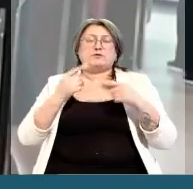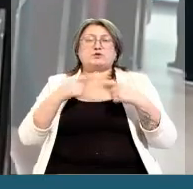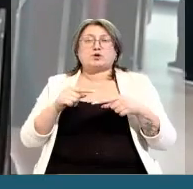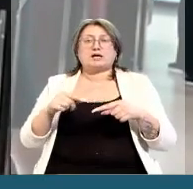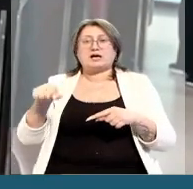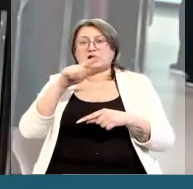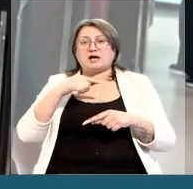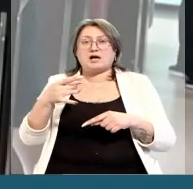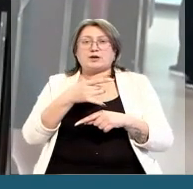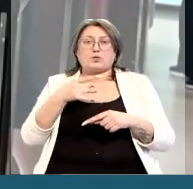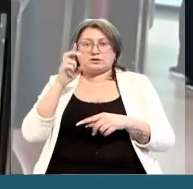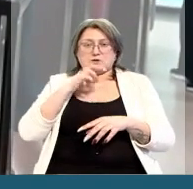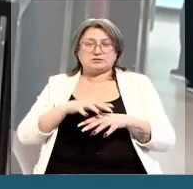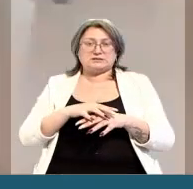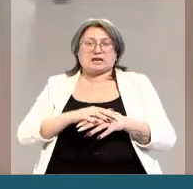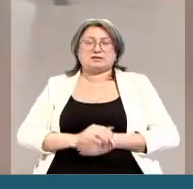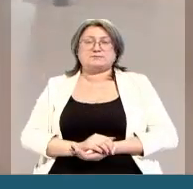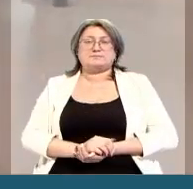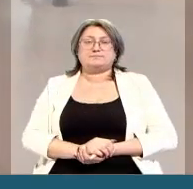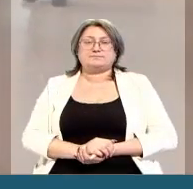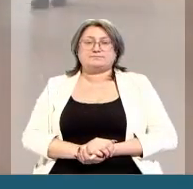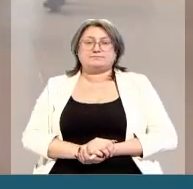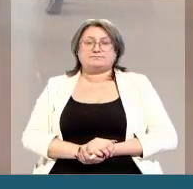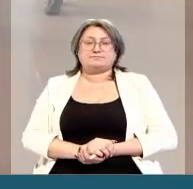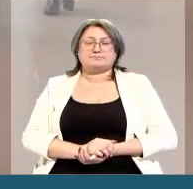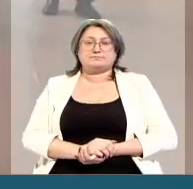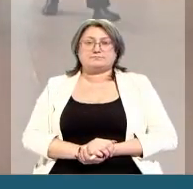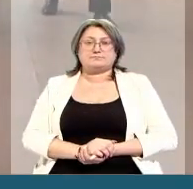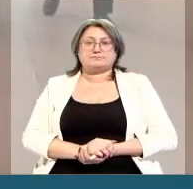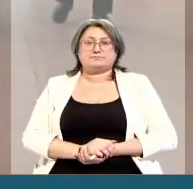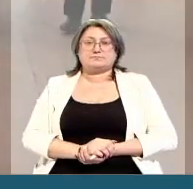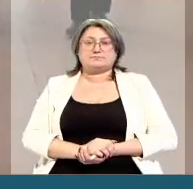өзге де өңірлерінде ұйымдастырылмақ. Ақбота Дүйсенбай, Алексей Дни, Қостанай телеарнасы.